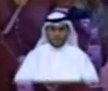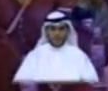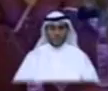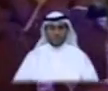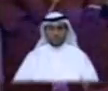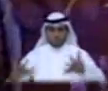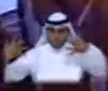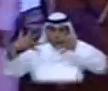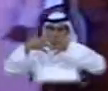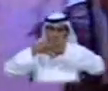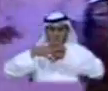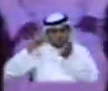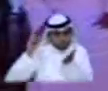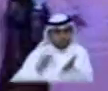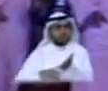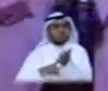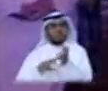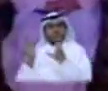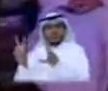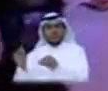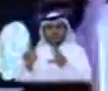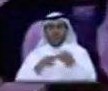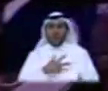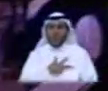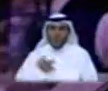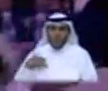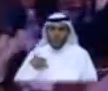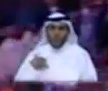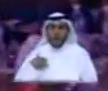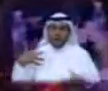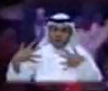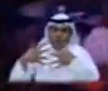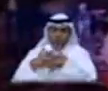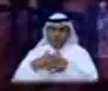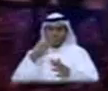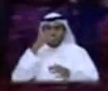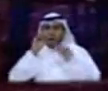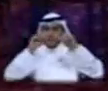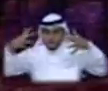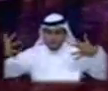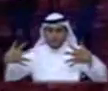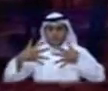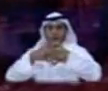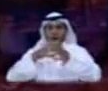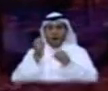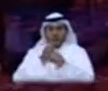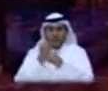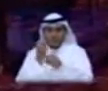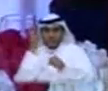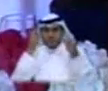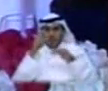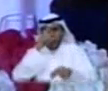شراكة حقيقية بين مختلف الجهات الحكومية والخاصة من أجل صقل مهارات الشباب وإعداد قيادات